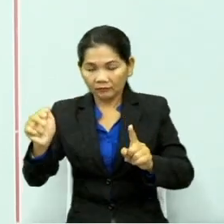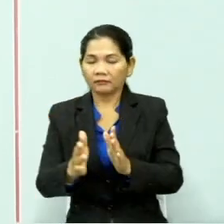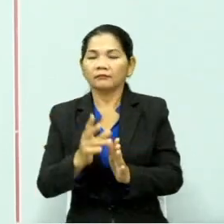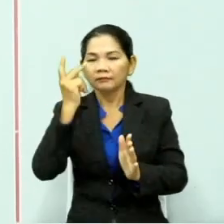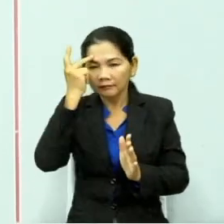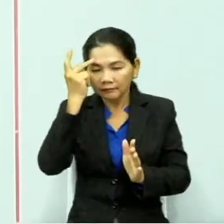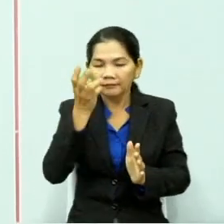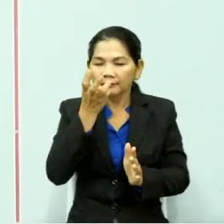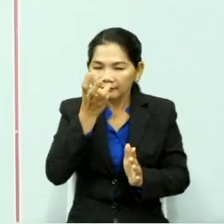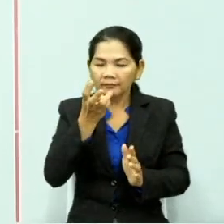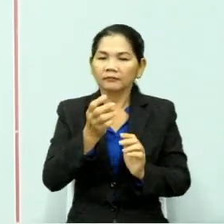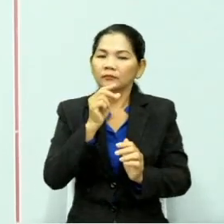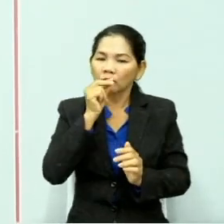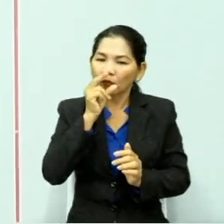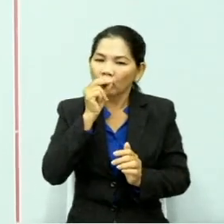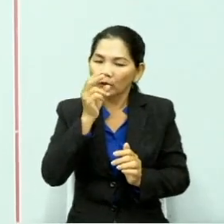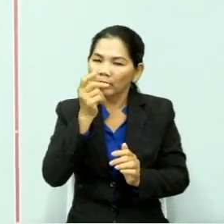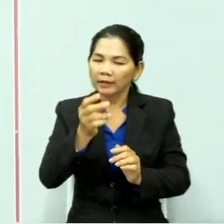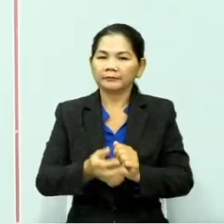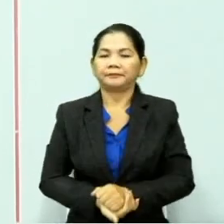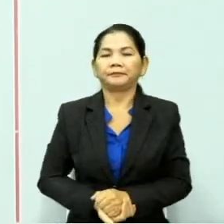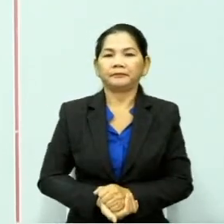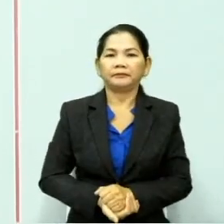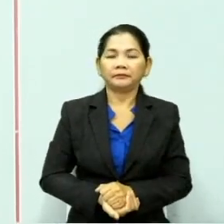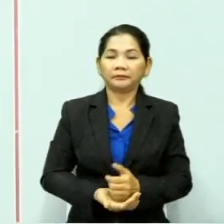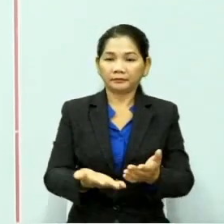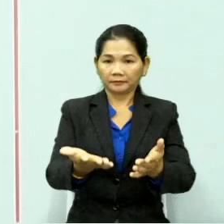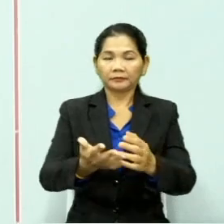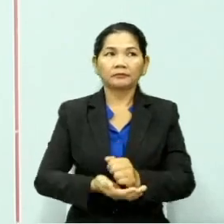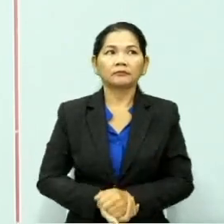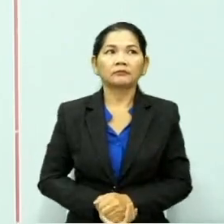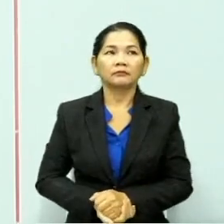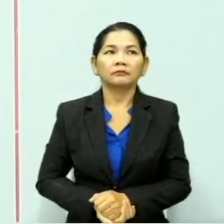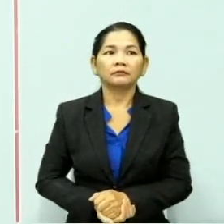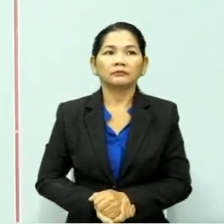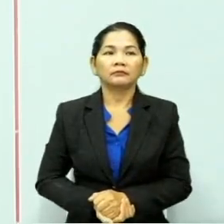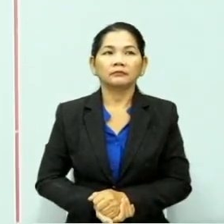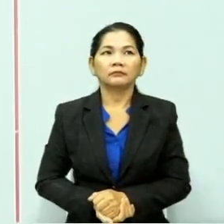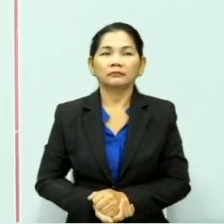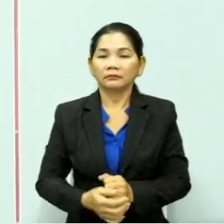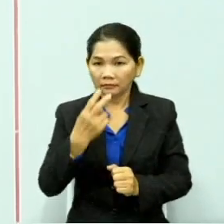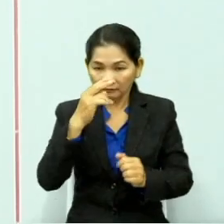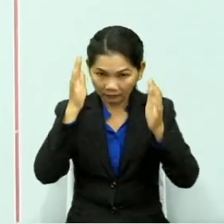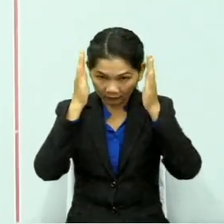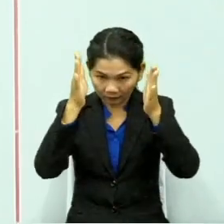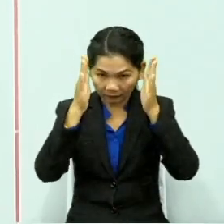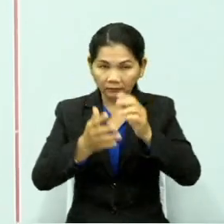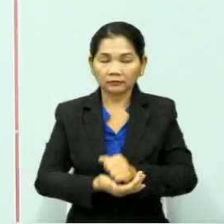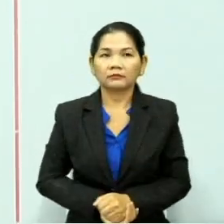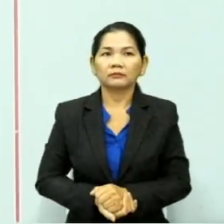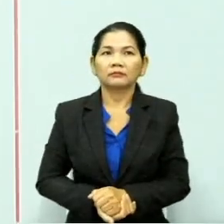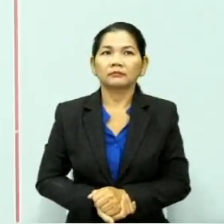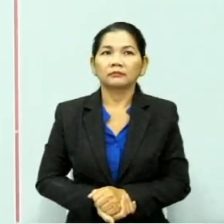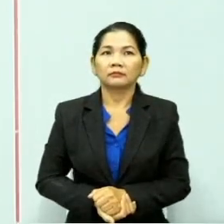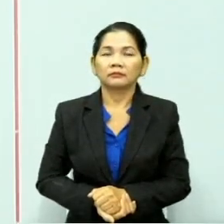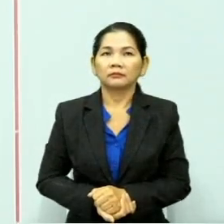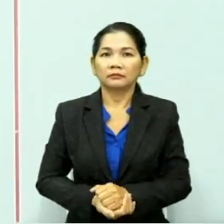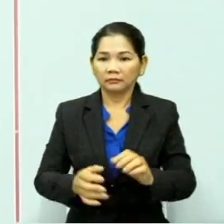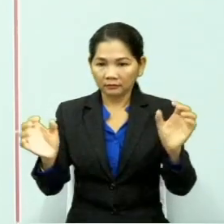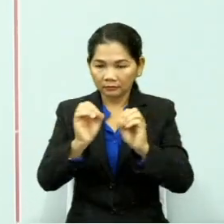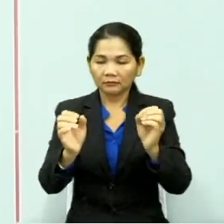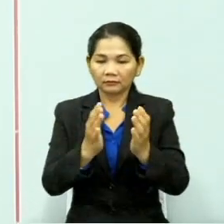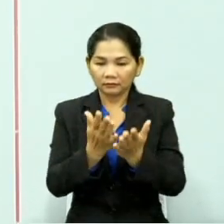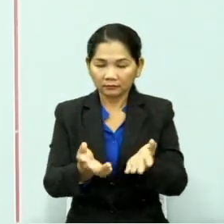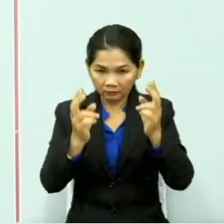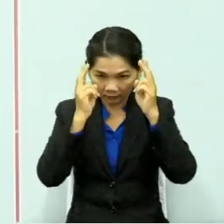tết tết nè con á. Chà chẳng ọ con tặng ạc khăn ấy ở lỡ chà con chăm tam đàn dục cho tục đạo tặng ạc khăn ấy hay chăm phù con đạt mình sẽ